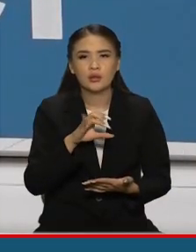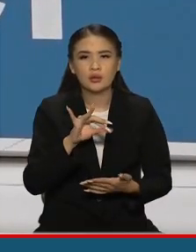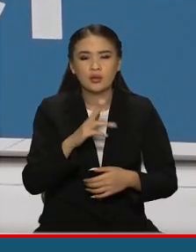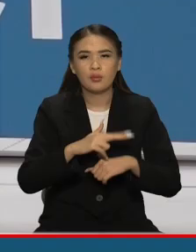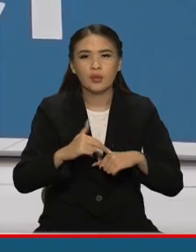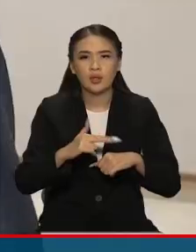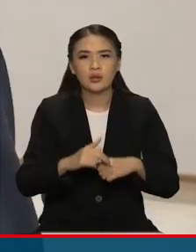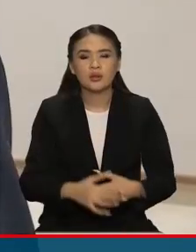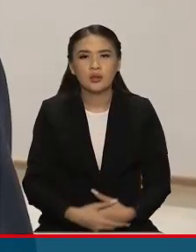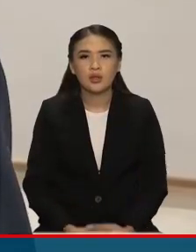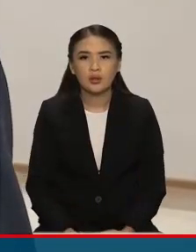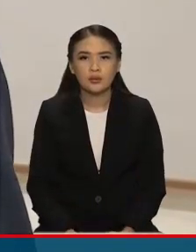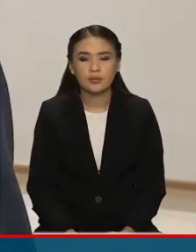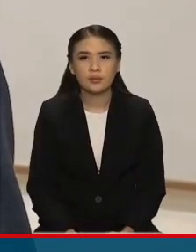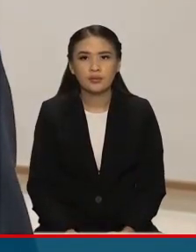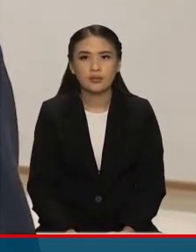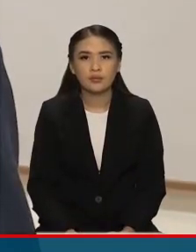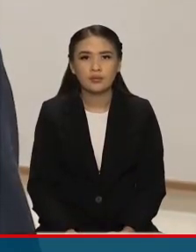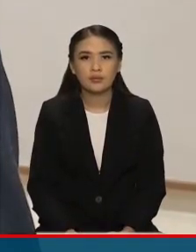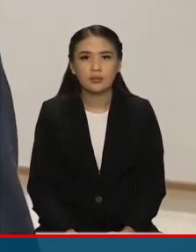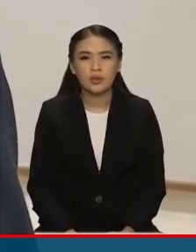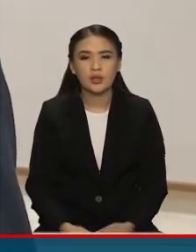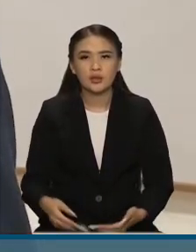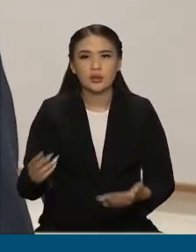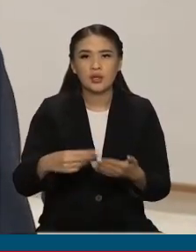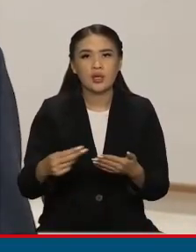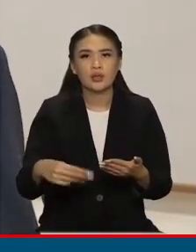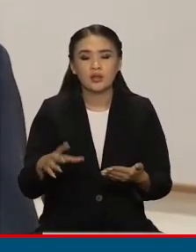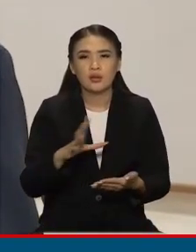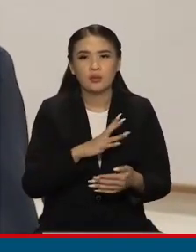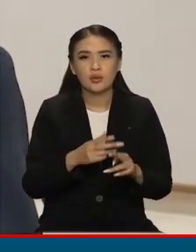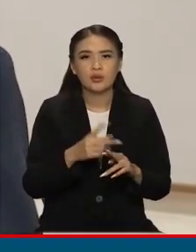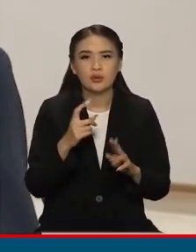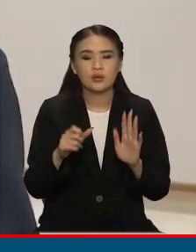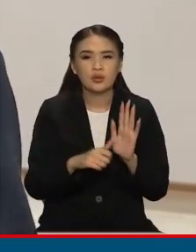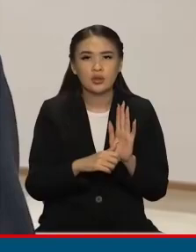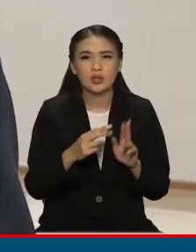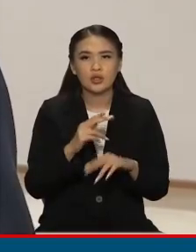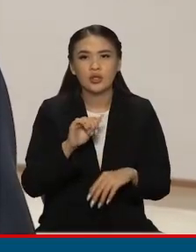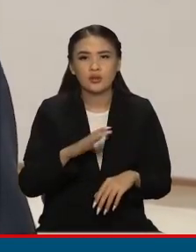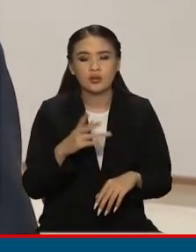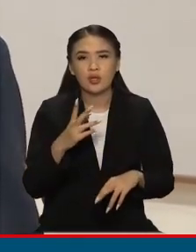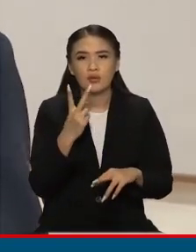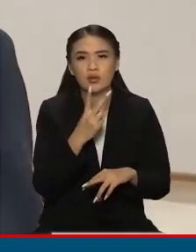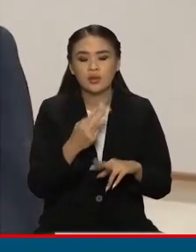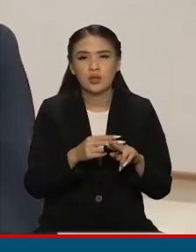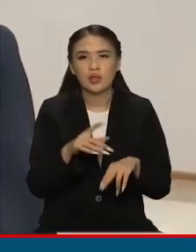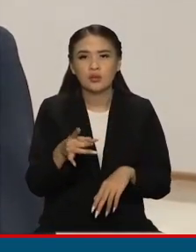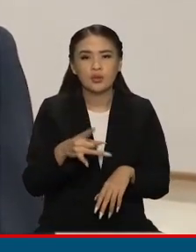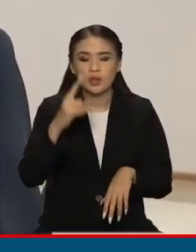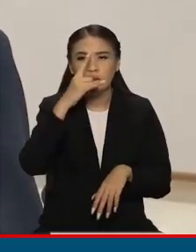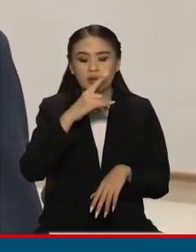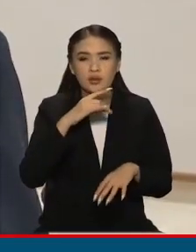полиции. Данный факт был зарегистрирован в районной полиции по статье 106 части 2 Уголовного кодекса Республики Казахстан. В